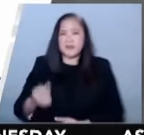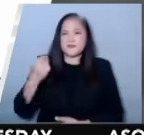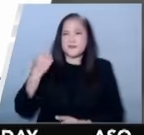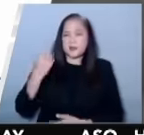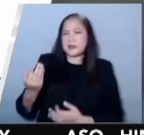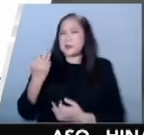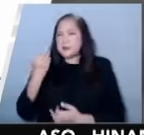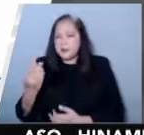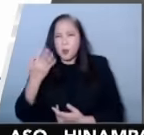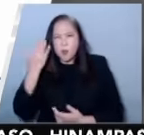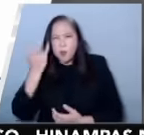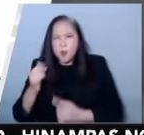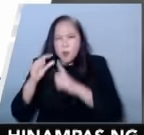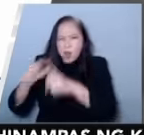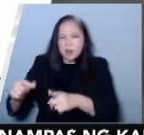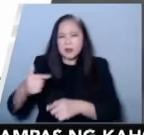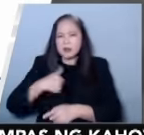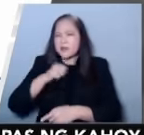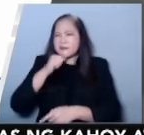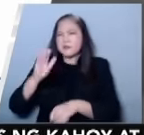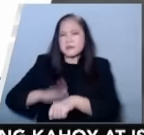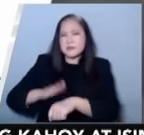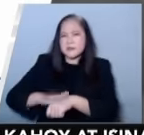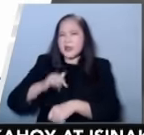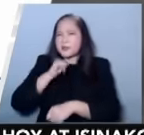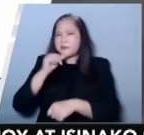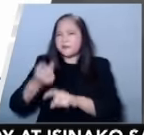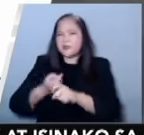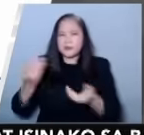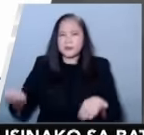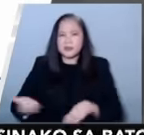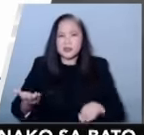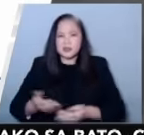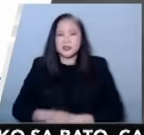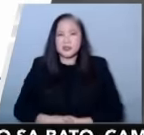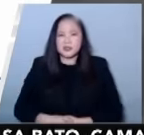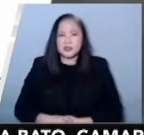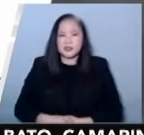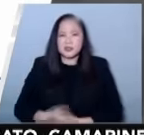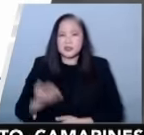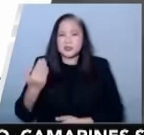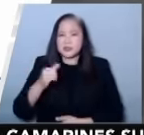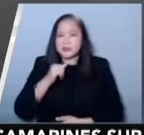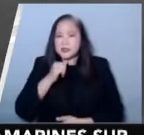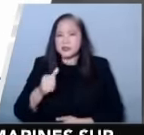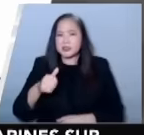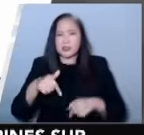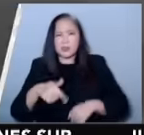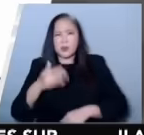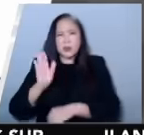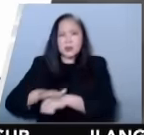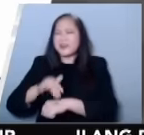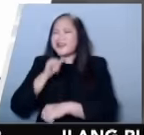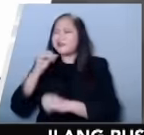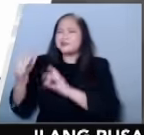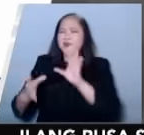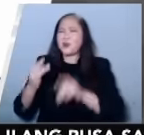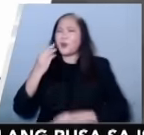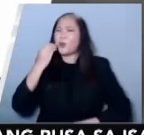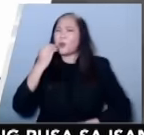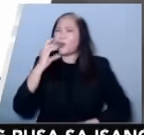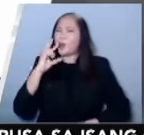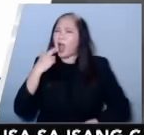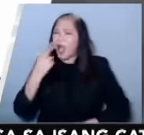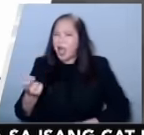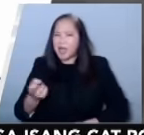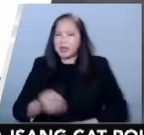taga rito lang ako. Sabi ko, kaya ka nga po namin, sir, sinita kasi hindi ka po namin kakilala. Pala eh, dyan